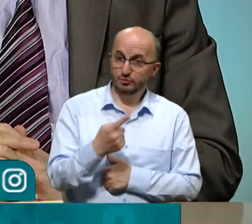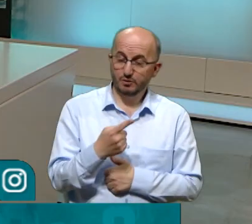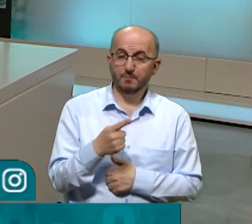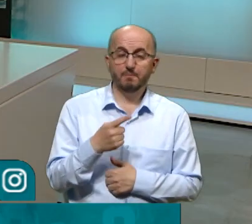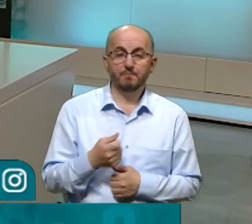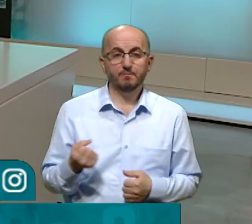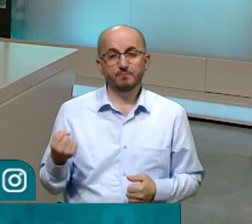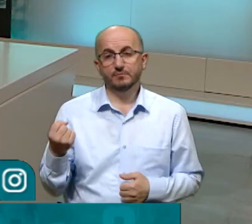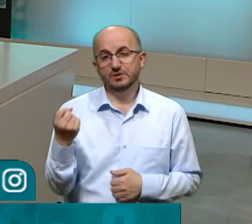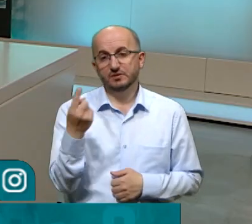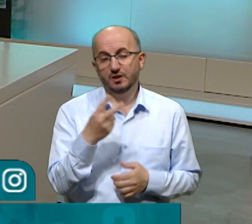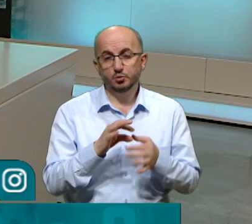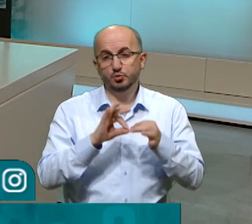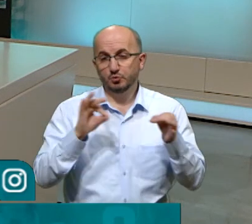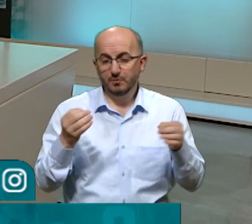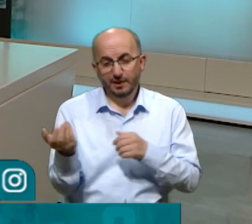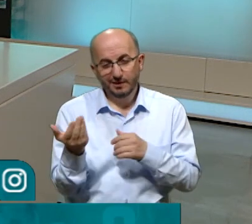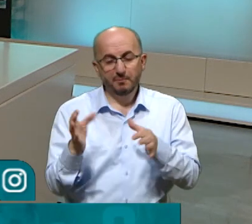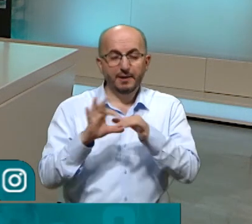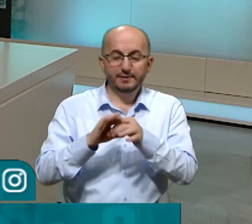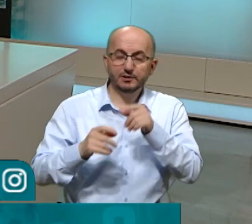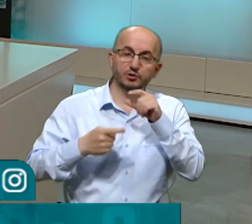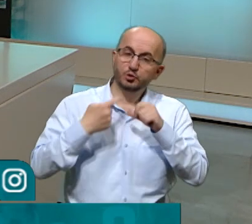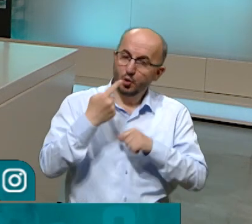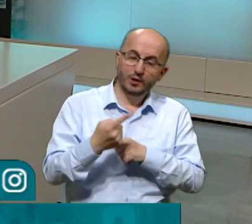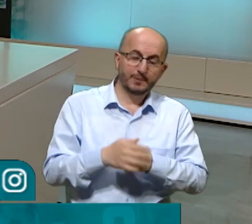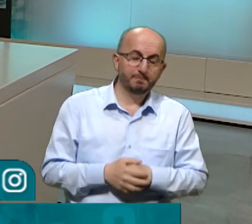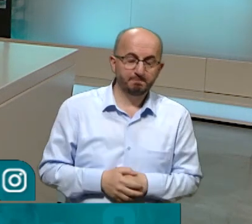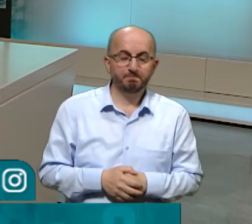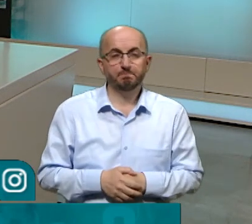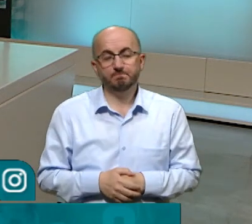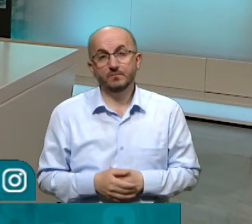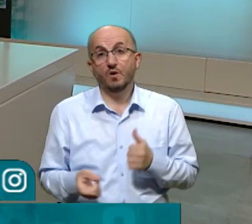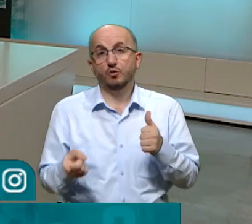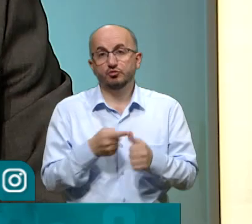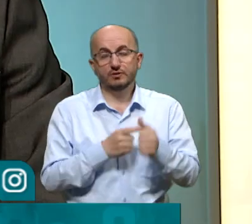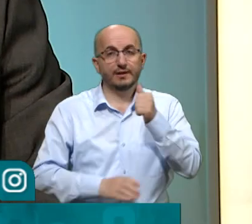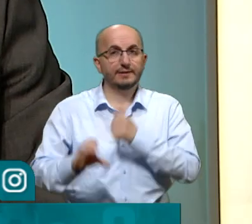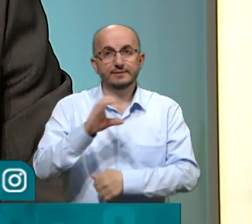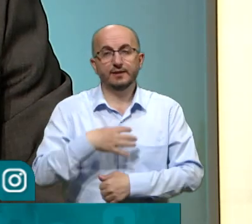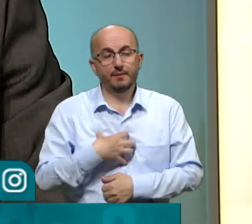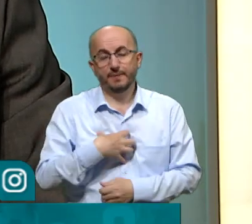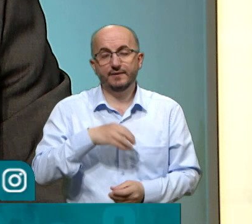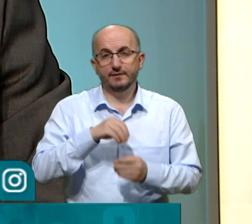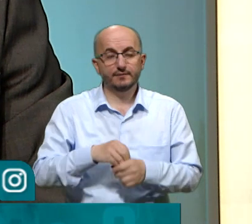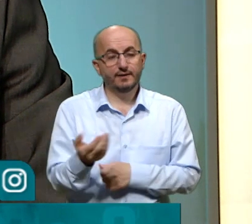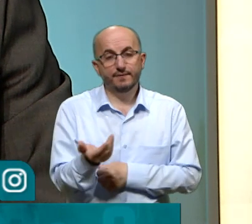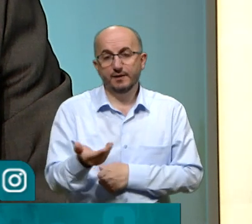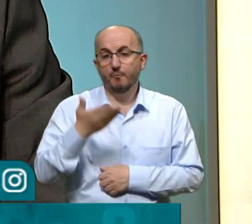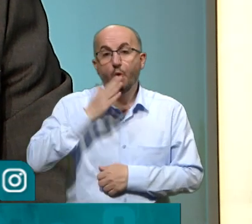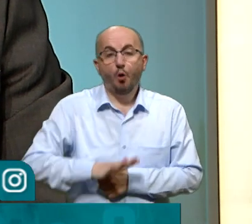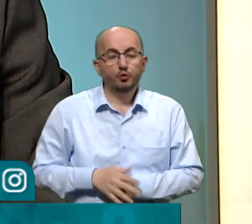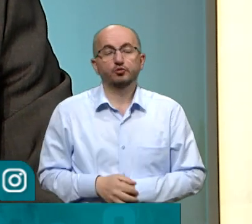birkaç kelime dilenmekle ilgili söyleyelim sonra Soruyu cevapla ben öncelikle İslam dininde dilenme